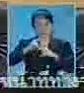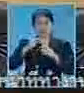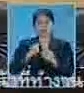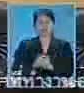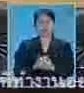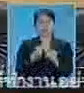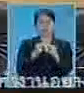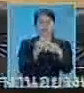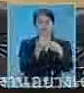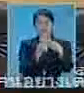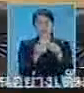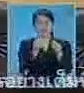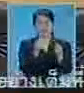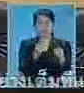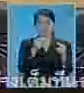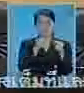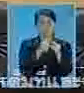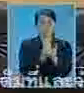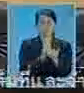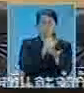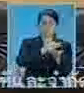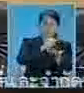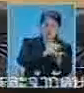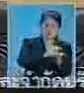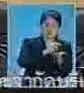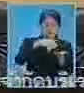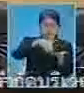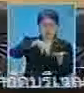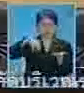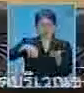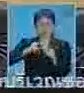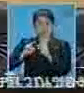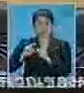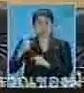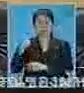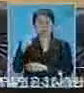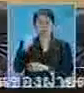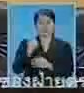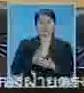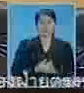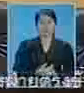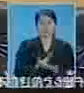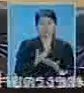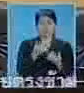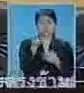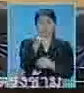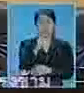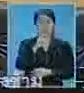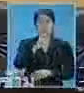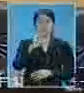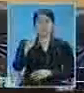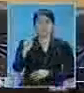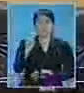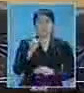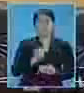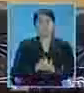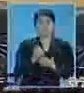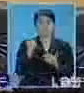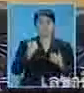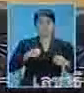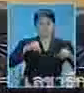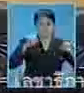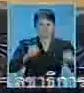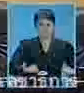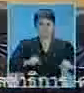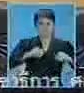ให้กับมูลนิธิใดยังไงหรือไม่หลังจากคณะรัฐมนตรีมีมติ